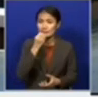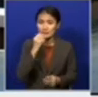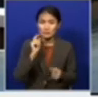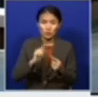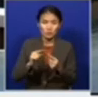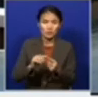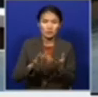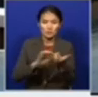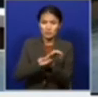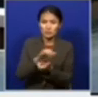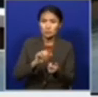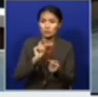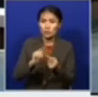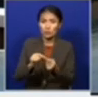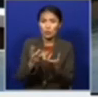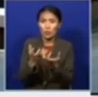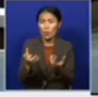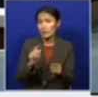ด้านอาหารของประเทศไทย